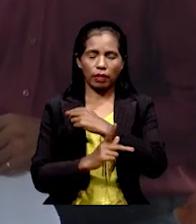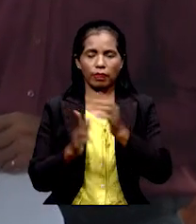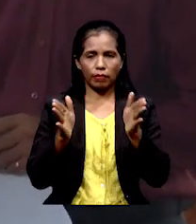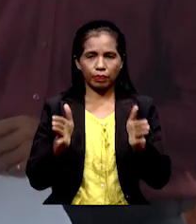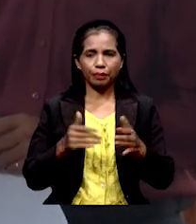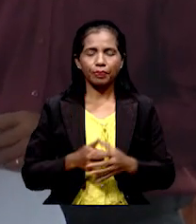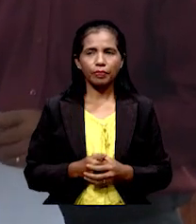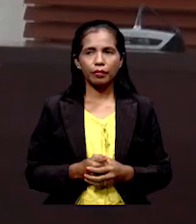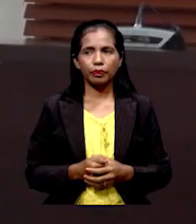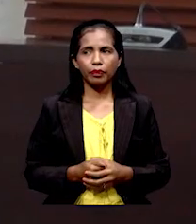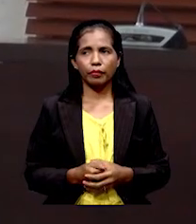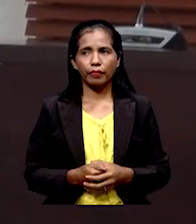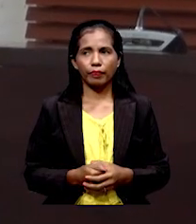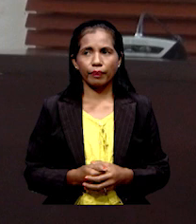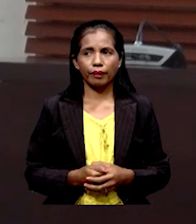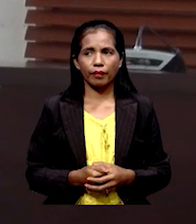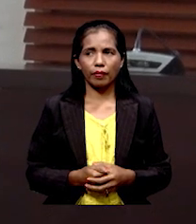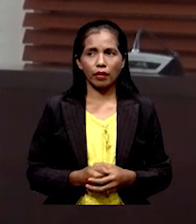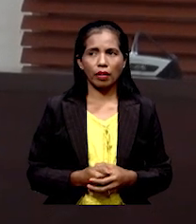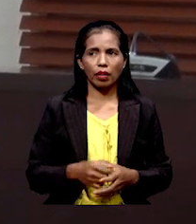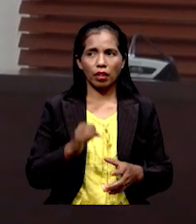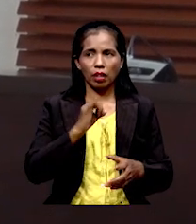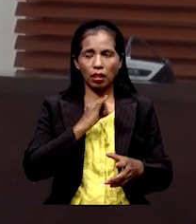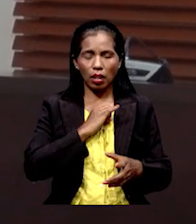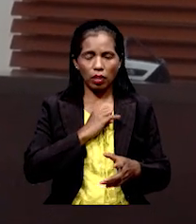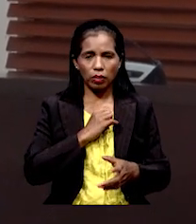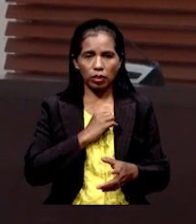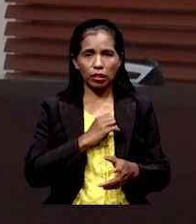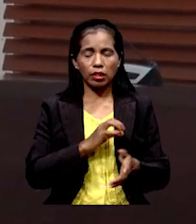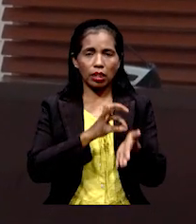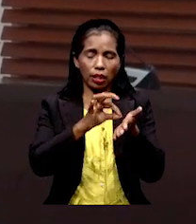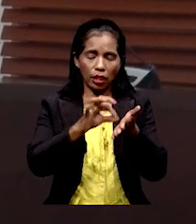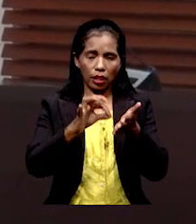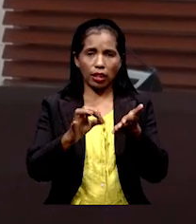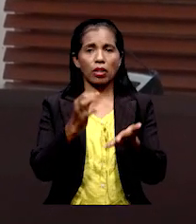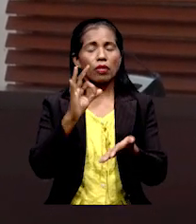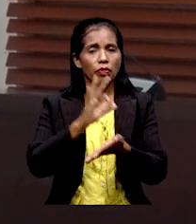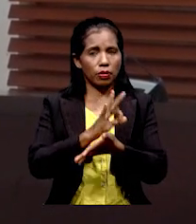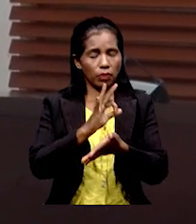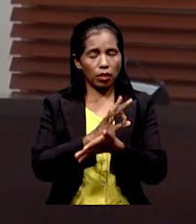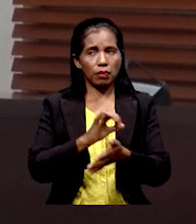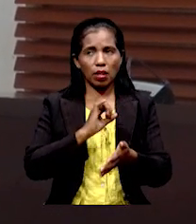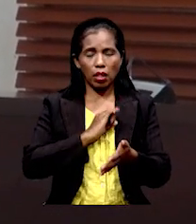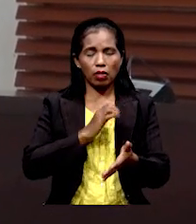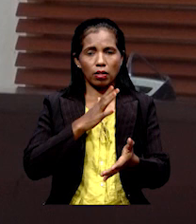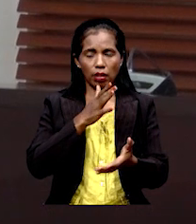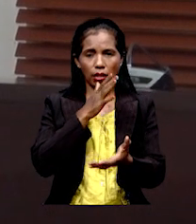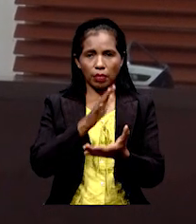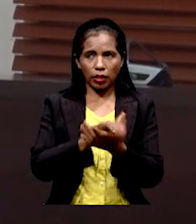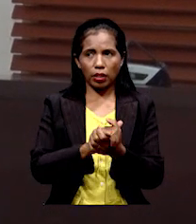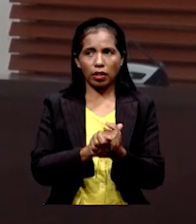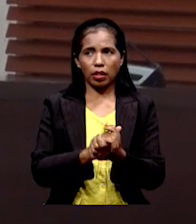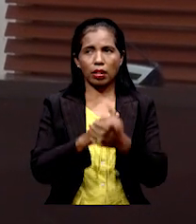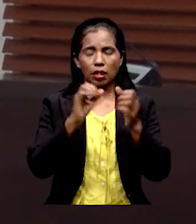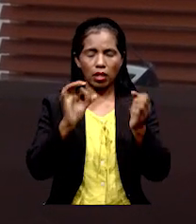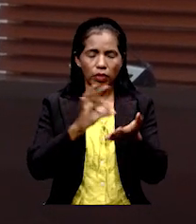hal kabe nain, atau hal o sira pres formulário prepara, tapa sira, hal kabe nain, hal kabe nain, hal kabe pres